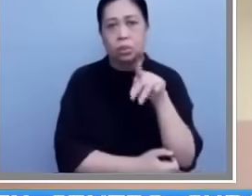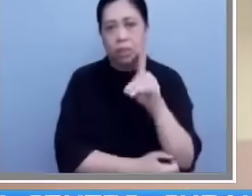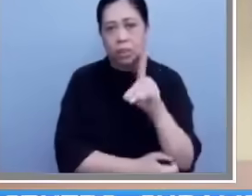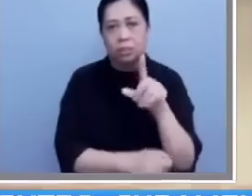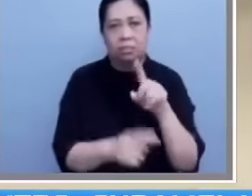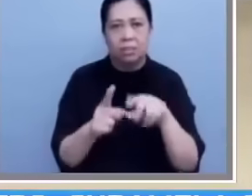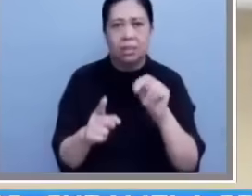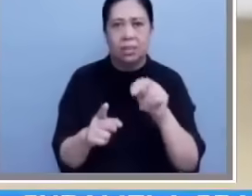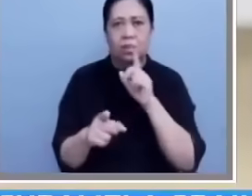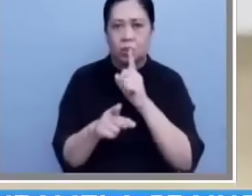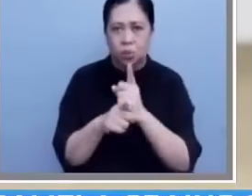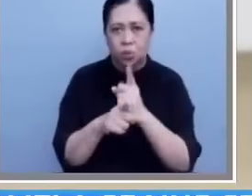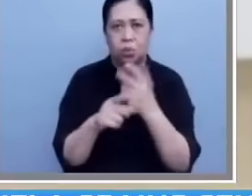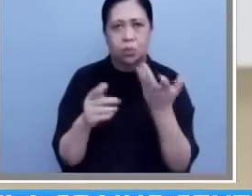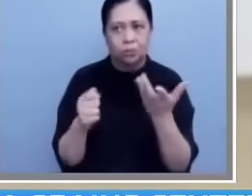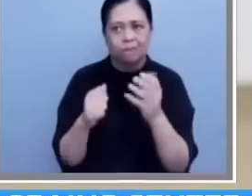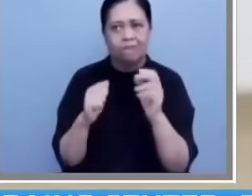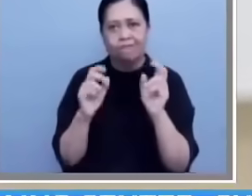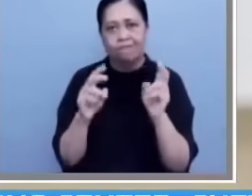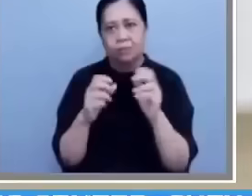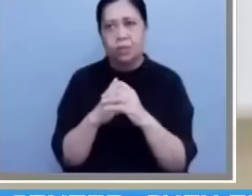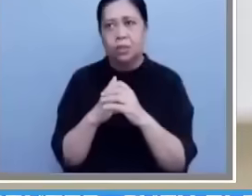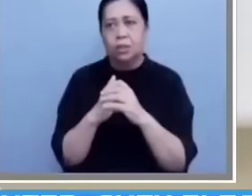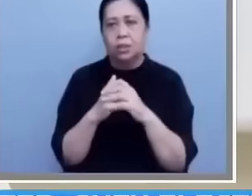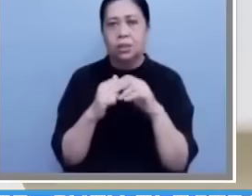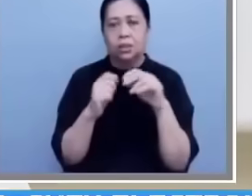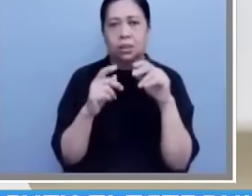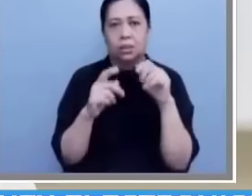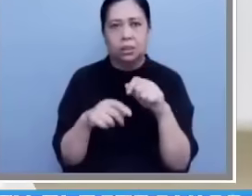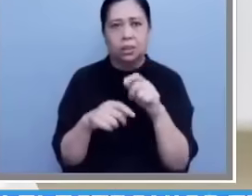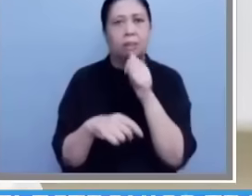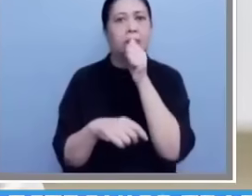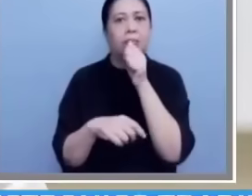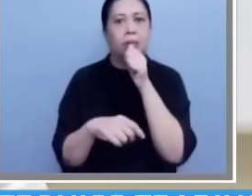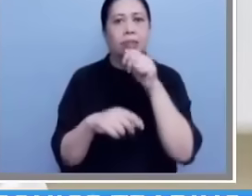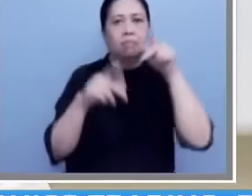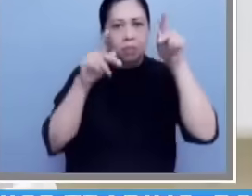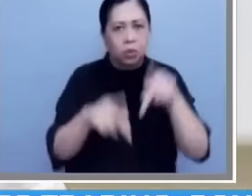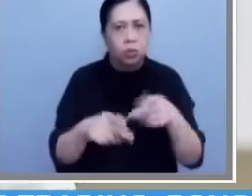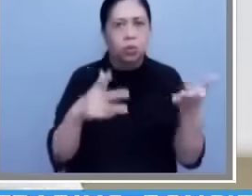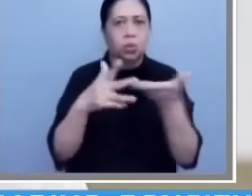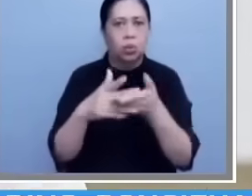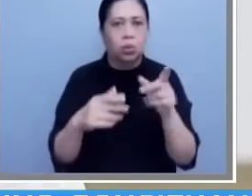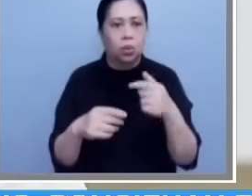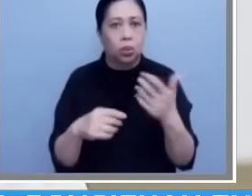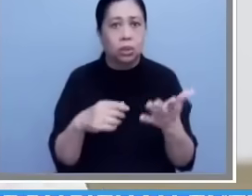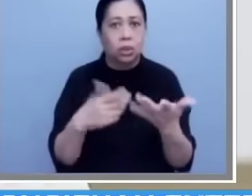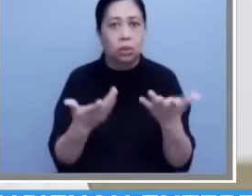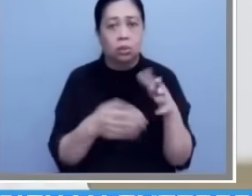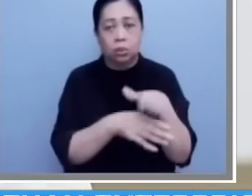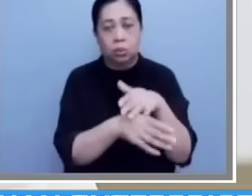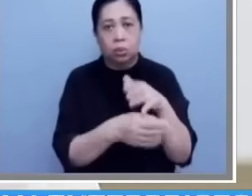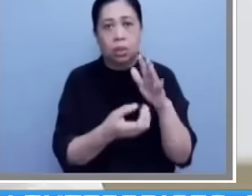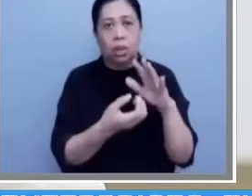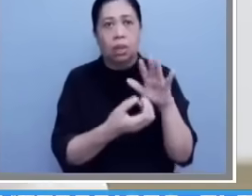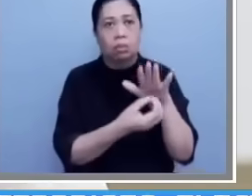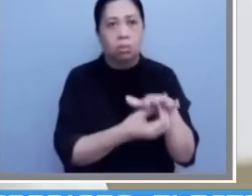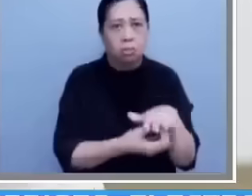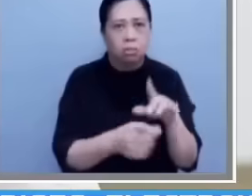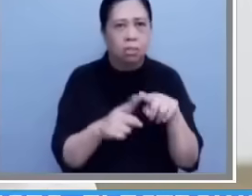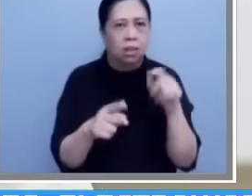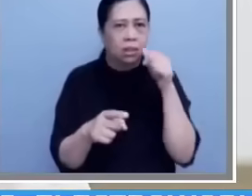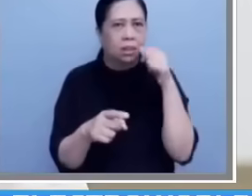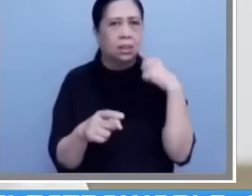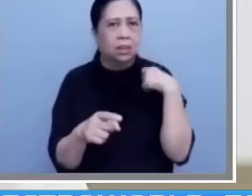po talaga natin, sir, yung private complainant dahil siya po yung naagabyado dito. Subalit hanggang kahapon po at nung